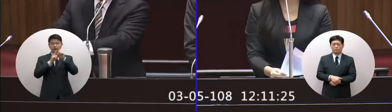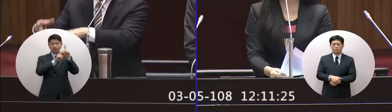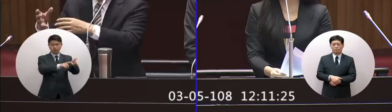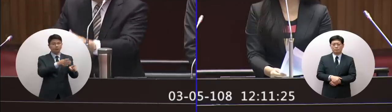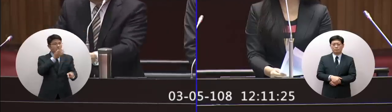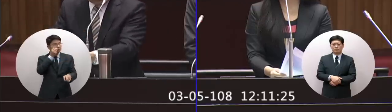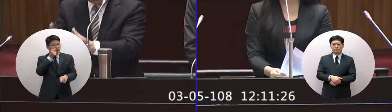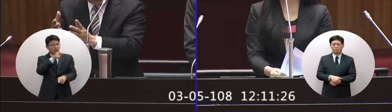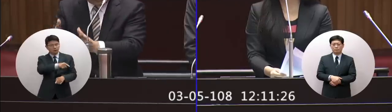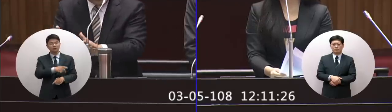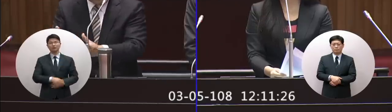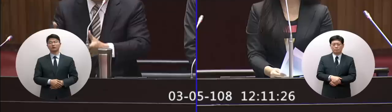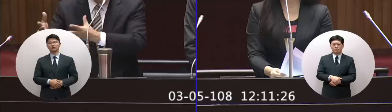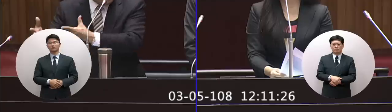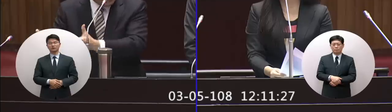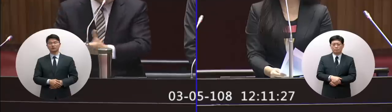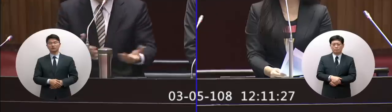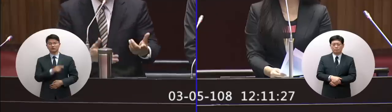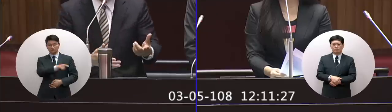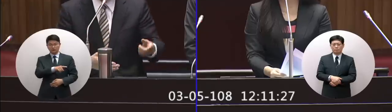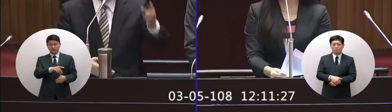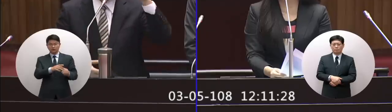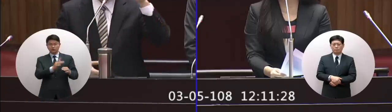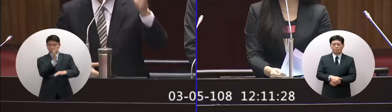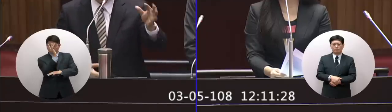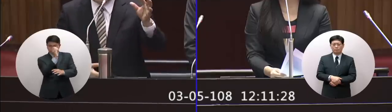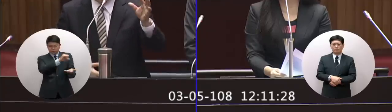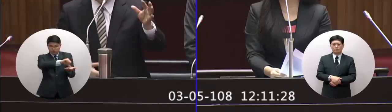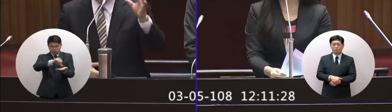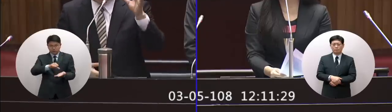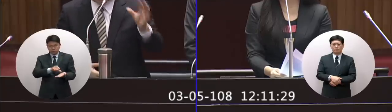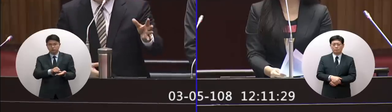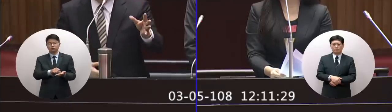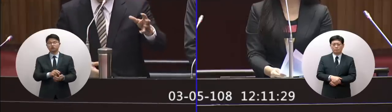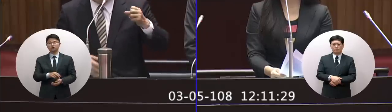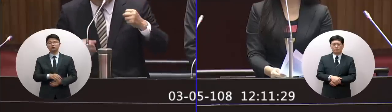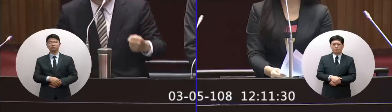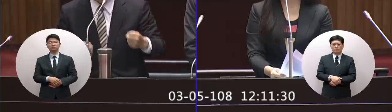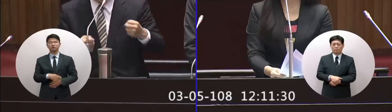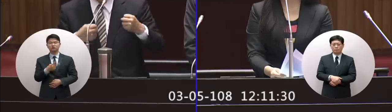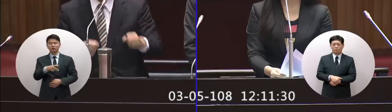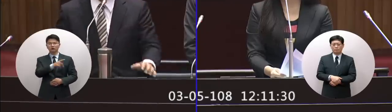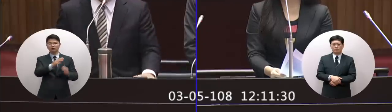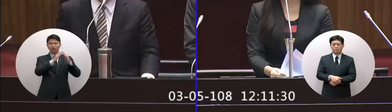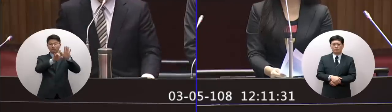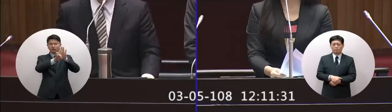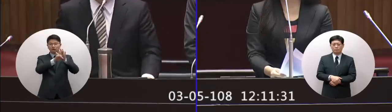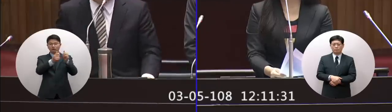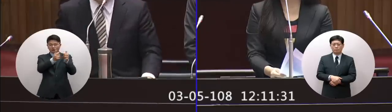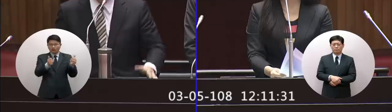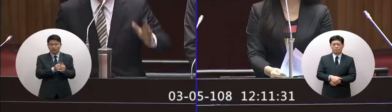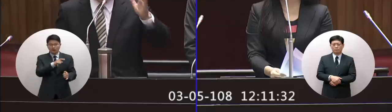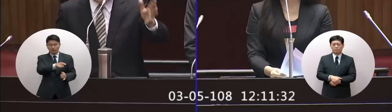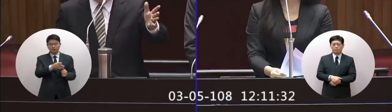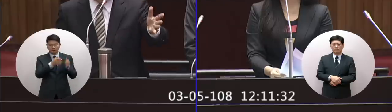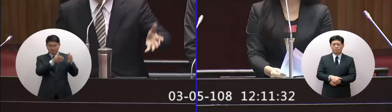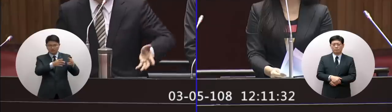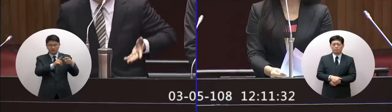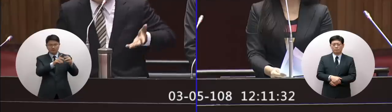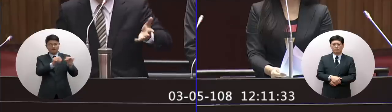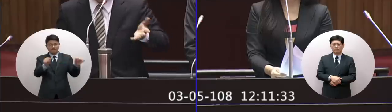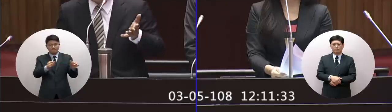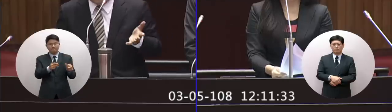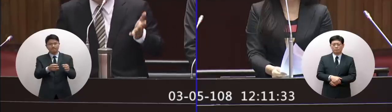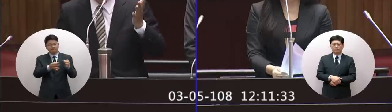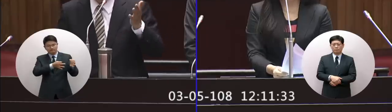树，请你一起见证都兰族人怎么样经营这块土地，而且可以